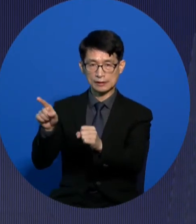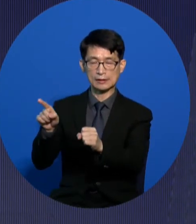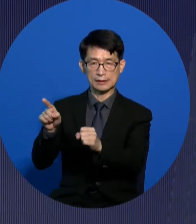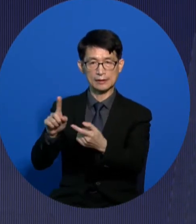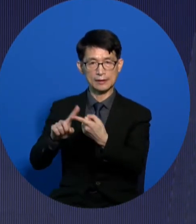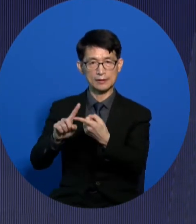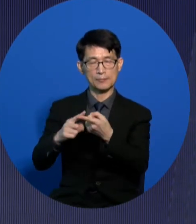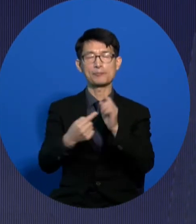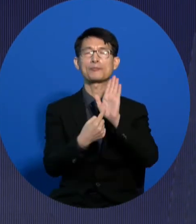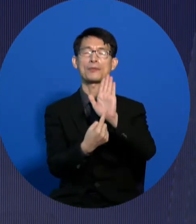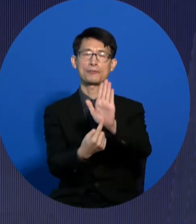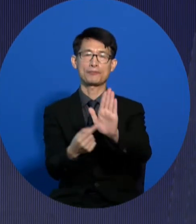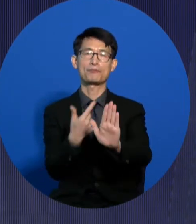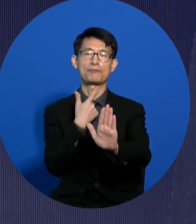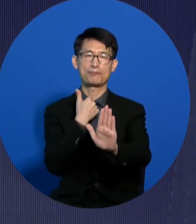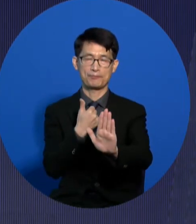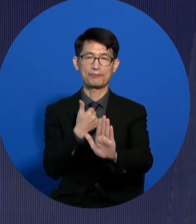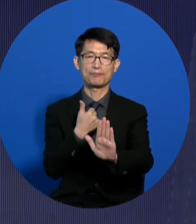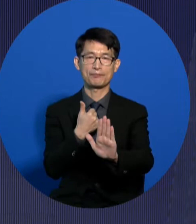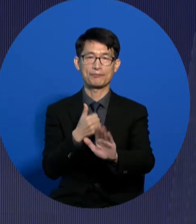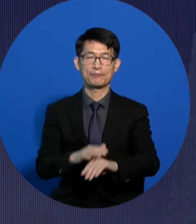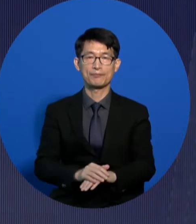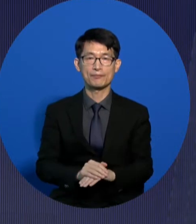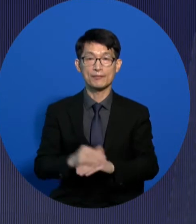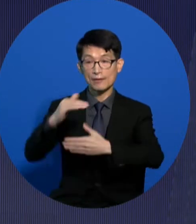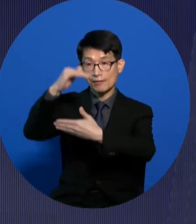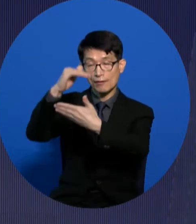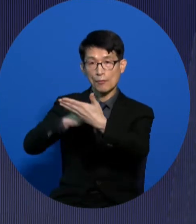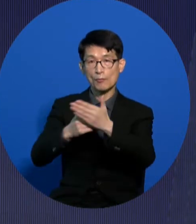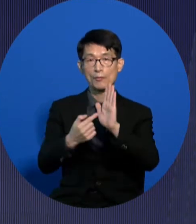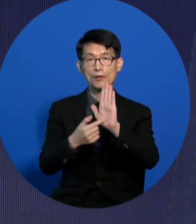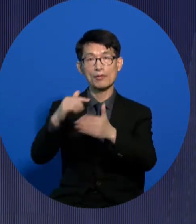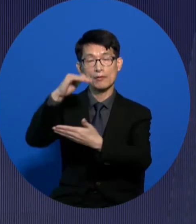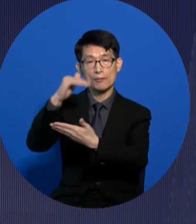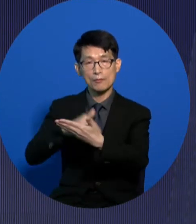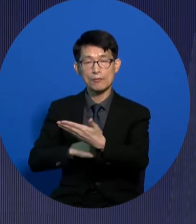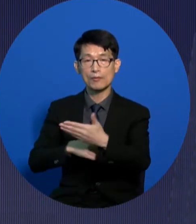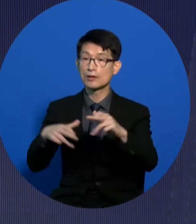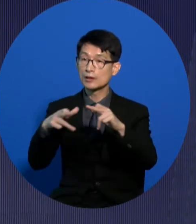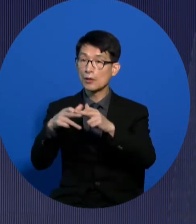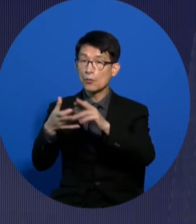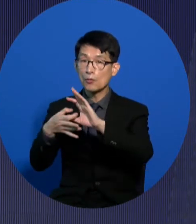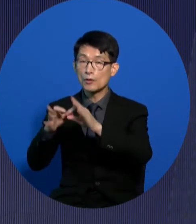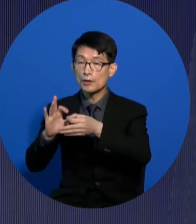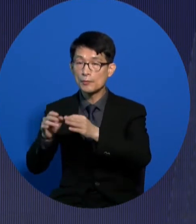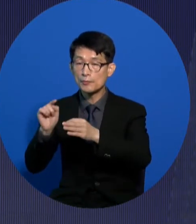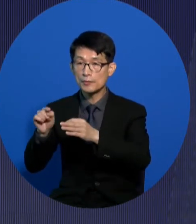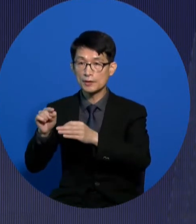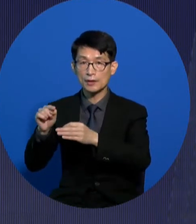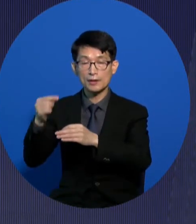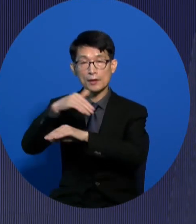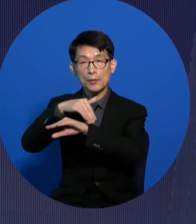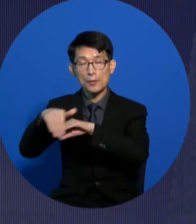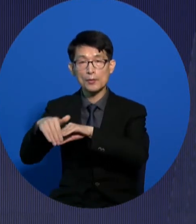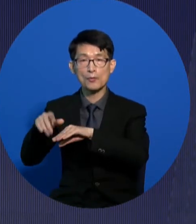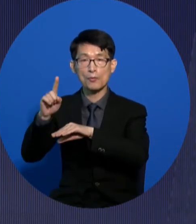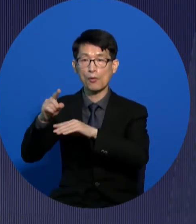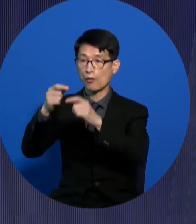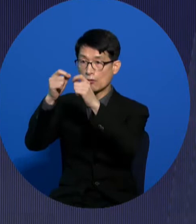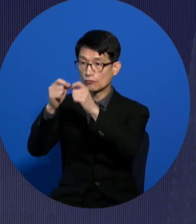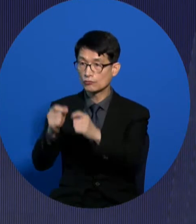바가 있습니다. 그러나 이러한 내용 중 패럴림픽에 대한 레거시 활용 계획은